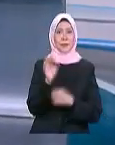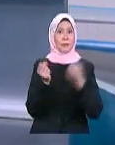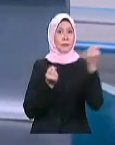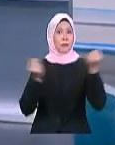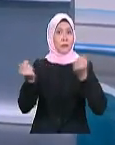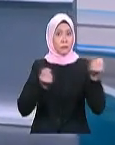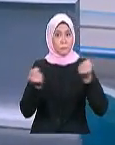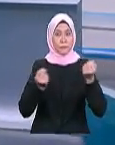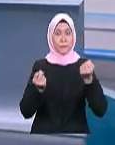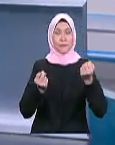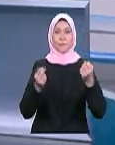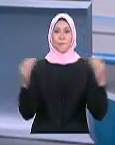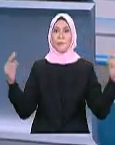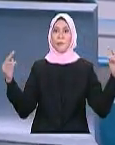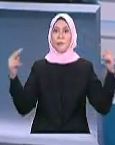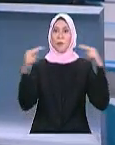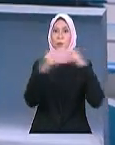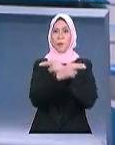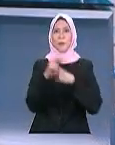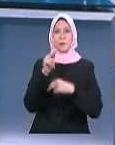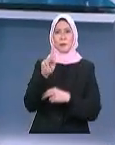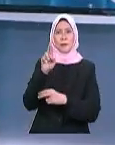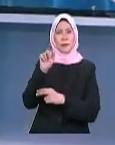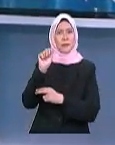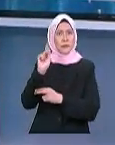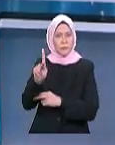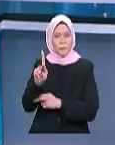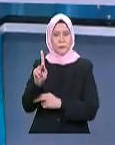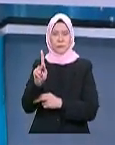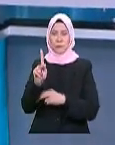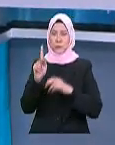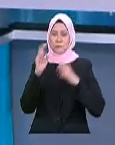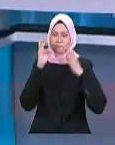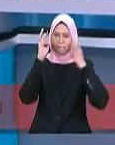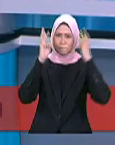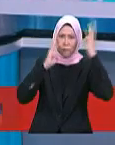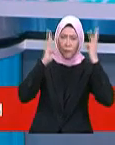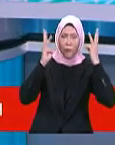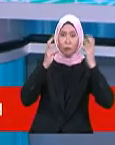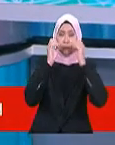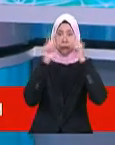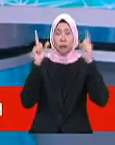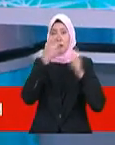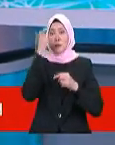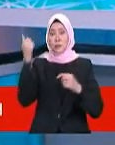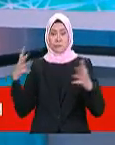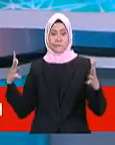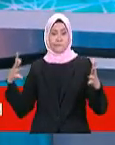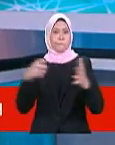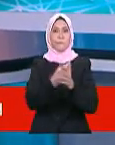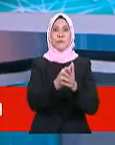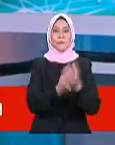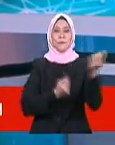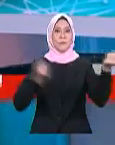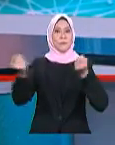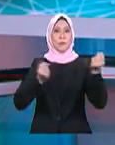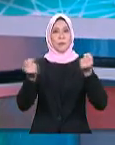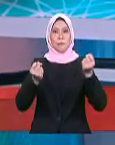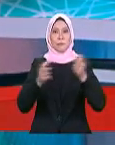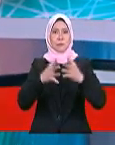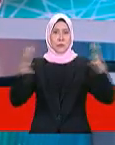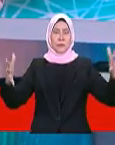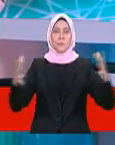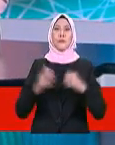Kenderaan di Lebuh Raya Kuala Lumpur Karak berdepan detik mencemaskan apabila dirempuh sebuah trailer. Aliran